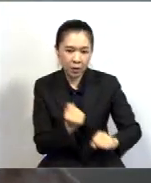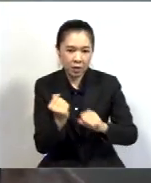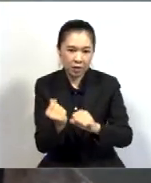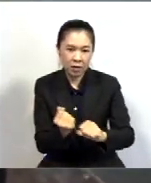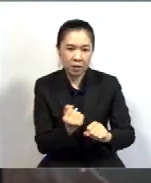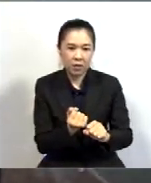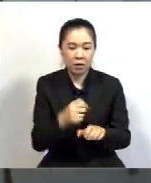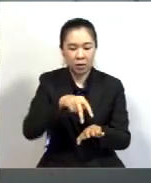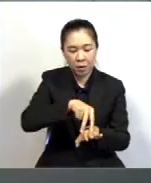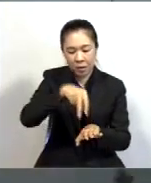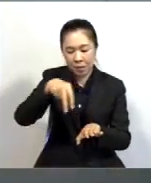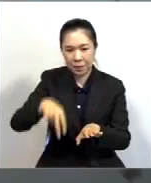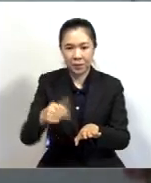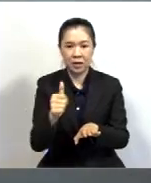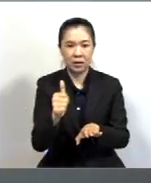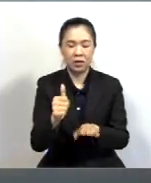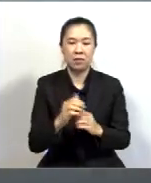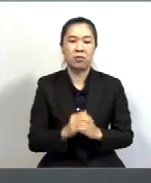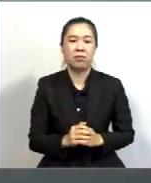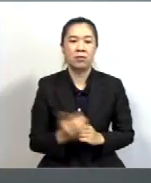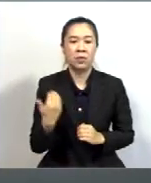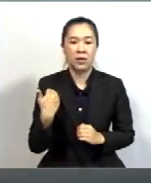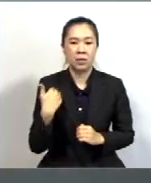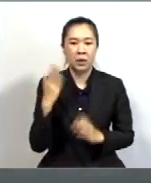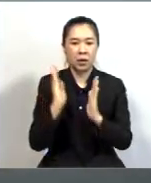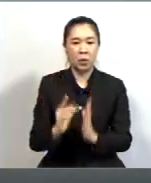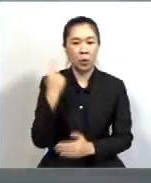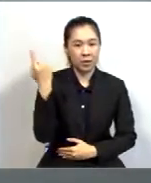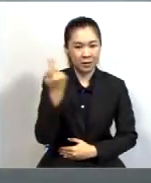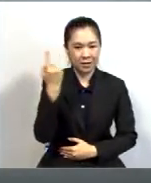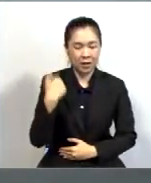ไปยืนได้นะคะส่วนนักท่องเที่ยวก็ยังเดินทางเข้าไปกราบไหว้ขอพรตามความเชื่อ